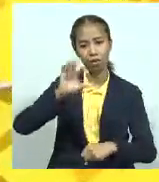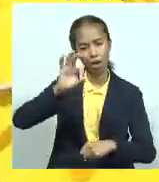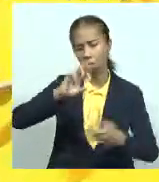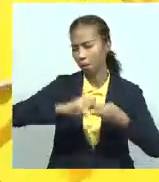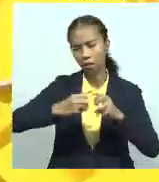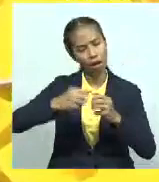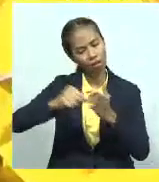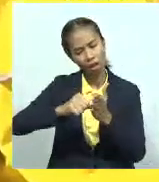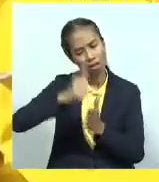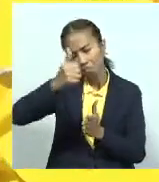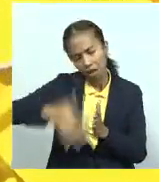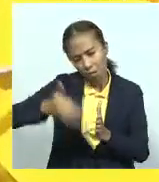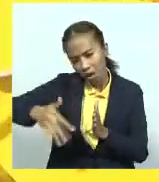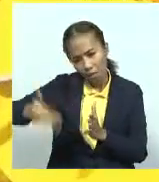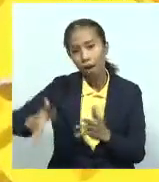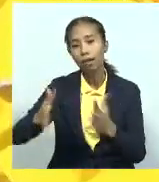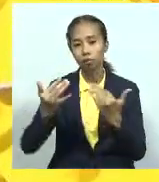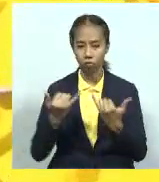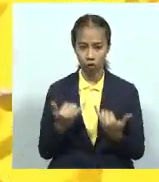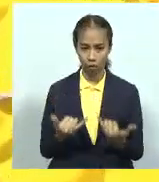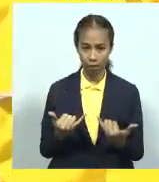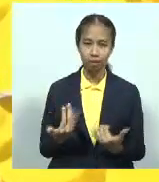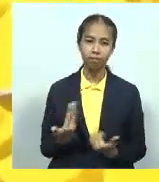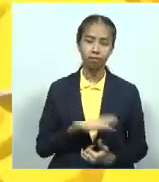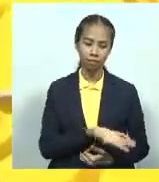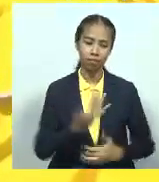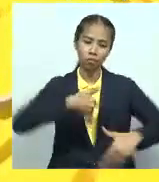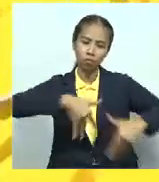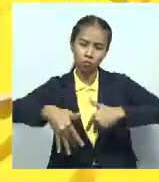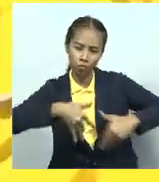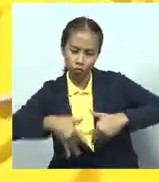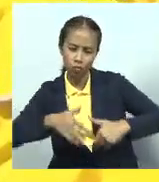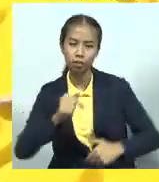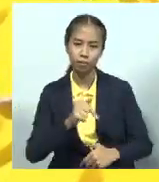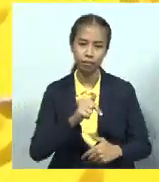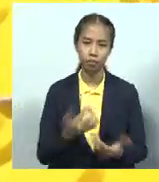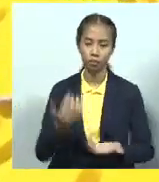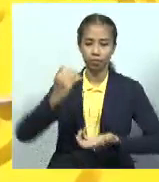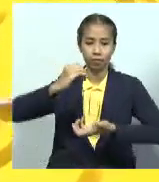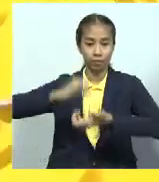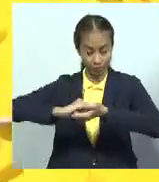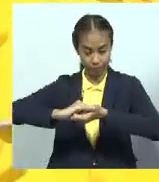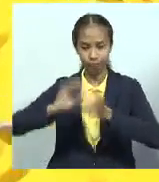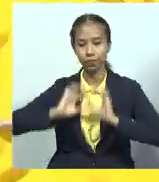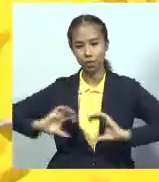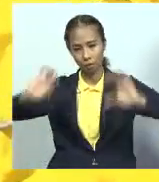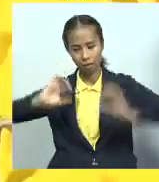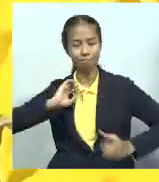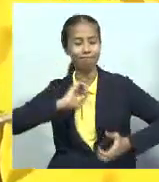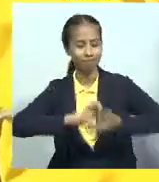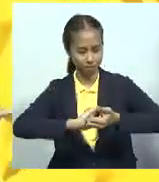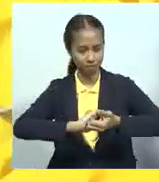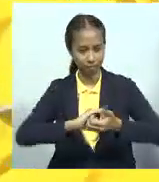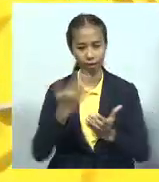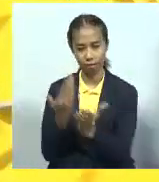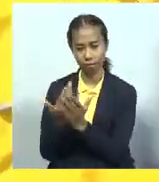ได้เลยแต่มาถึงณเวลานี้นะครับทางพี่น้องที่ได้รับผลกระทบเนี่ยก็เข้าร่วมมือกับทางรัฐบาลจัดสรรเ